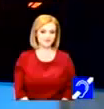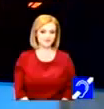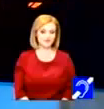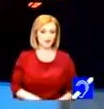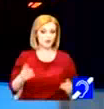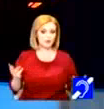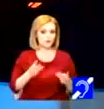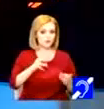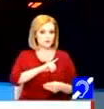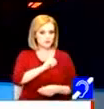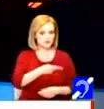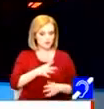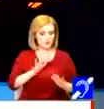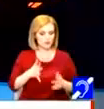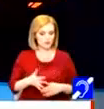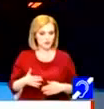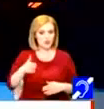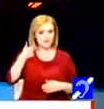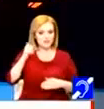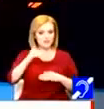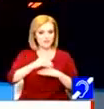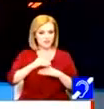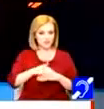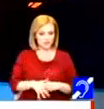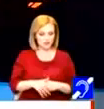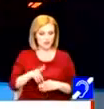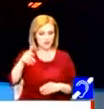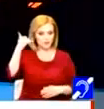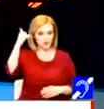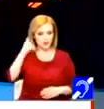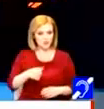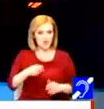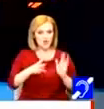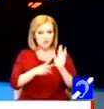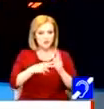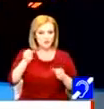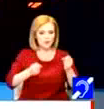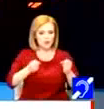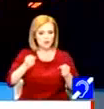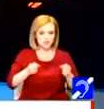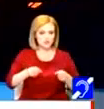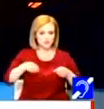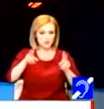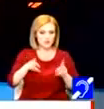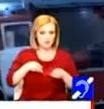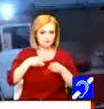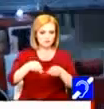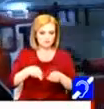Un incendiu de proporții a izbucnit aseară la un centru comercial din Bălți. 7 autospeciale au intervenit pentru lichidarea